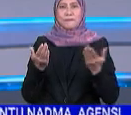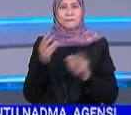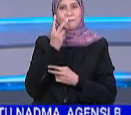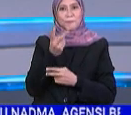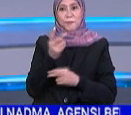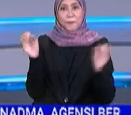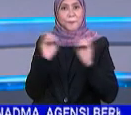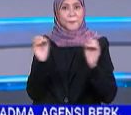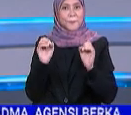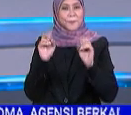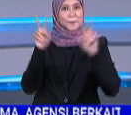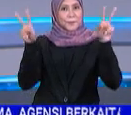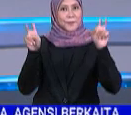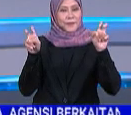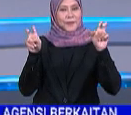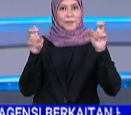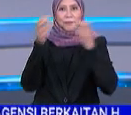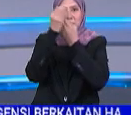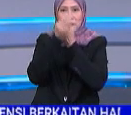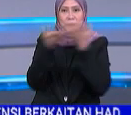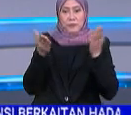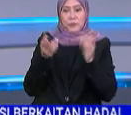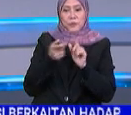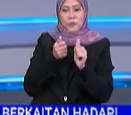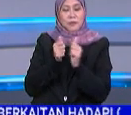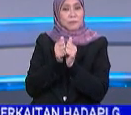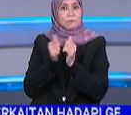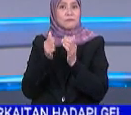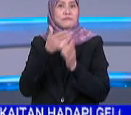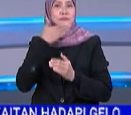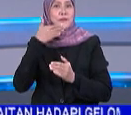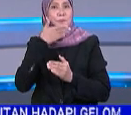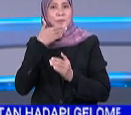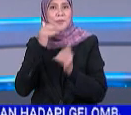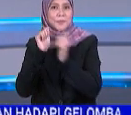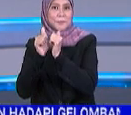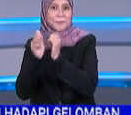menyaksikan tiada lagi istilah medan pendedahan buat atlet-atlet pelapis negara.